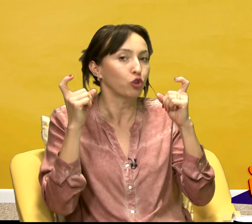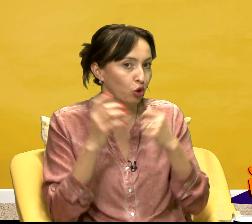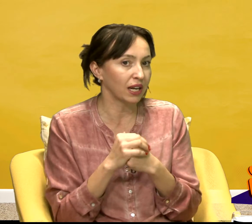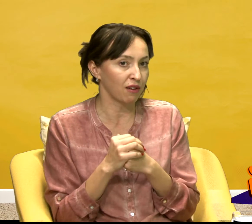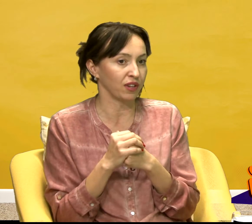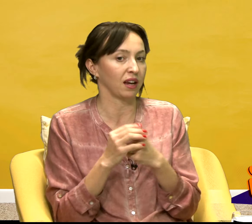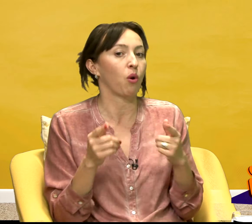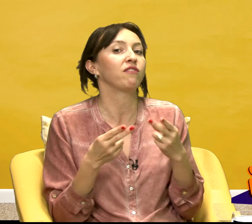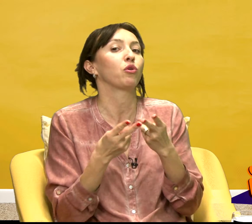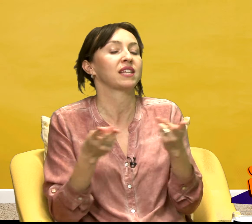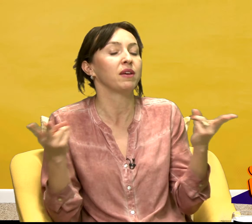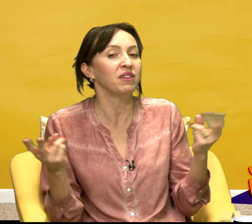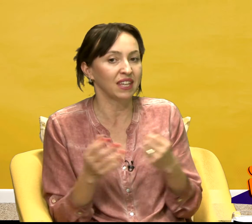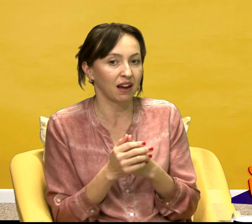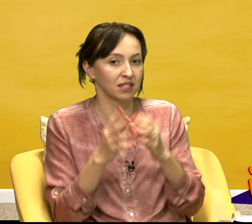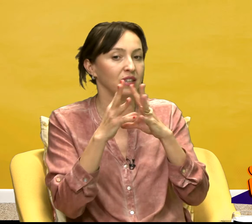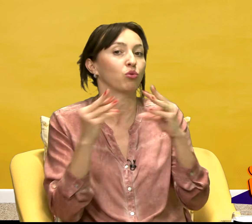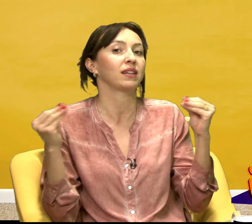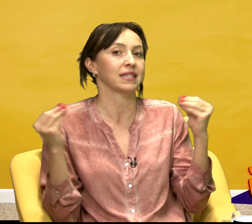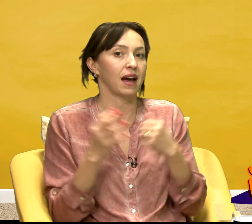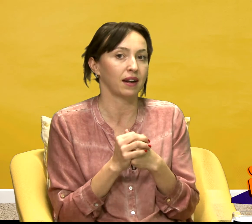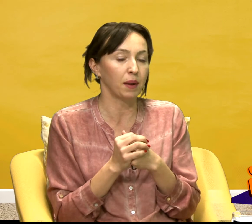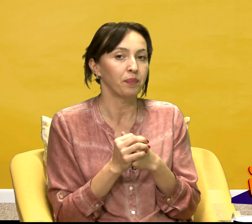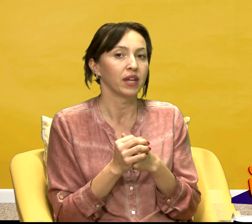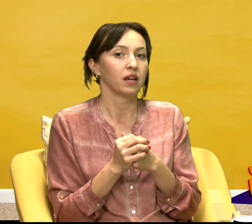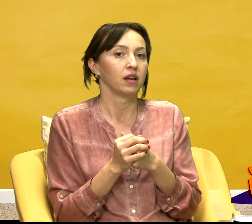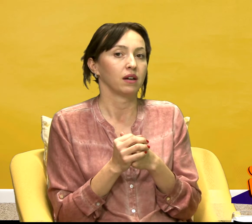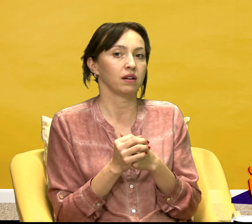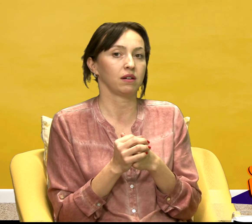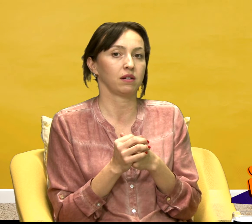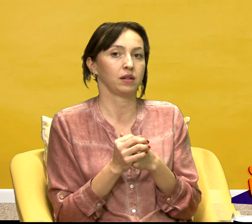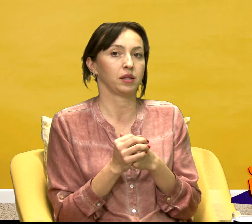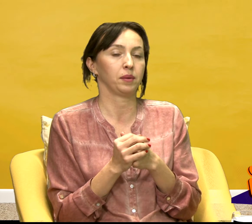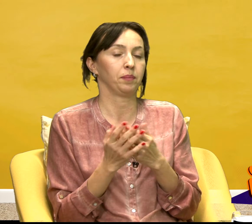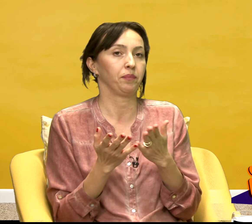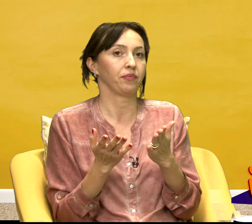artă fotografică. O să avem invitați din toată țara.